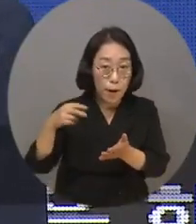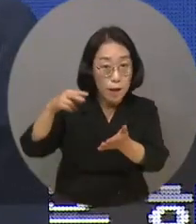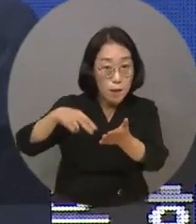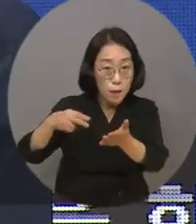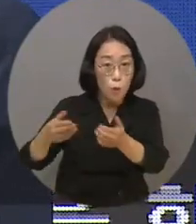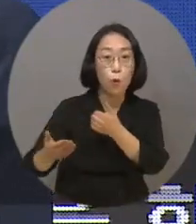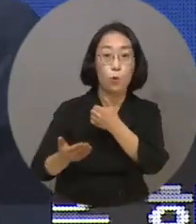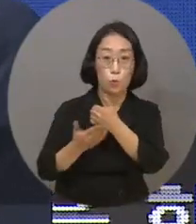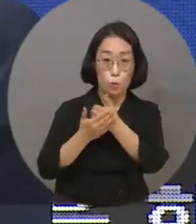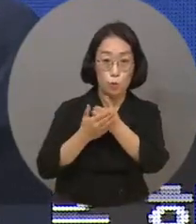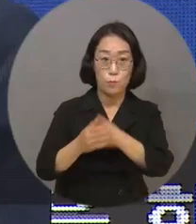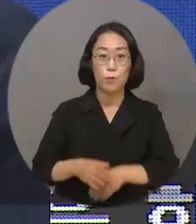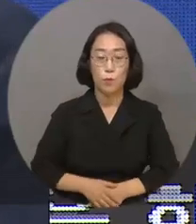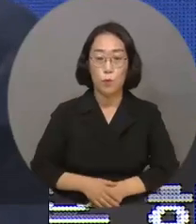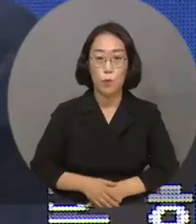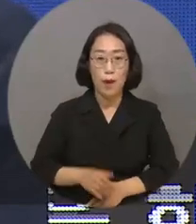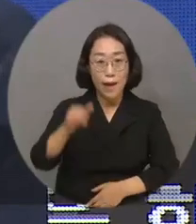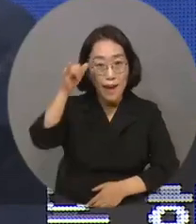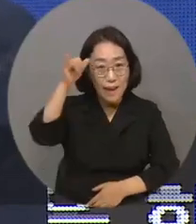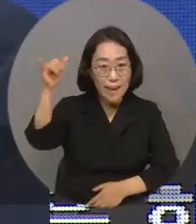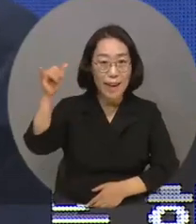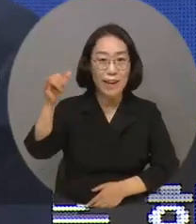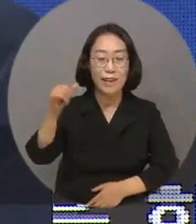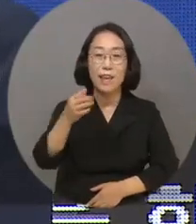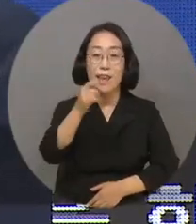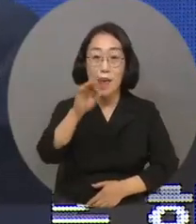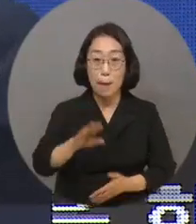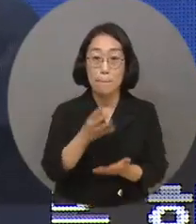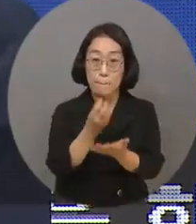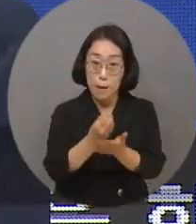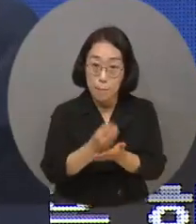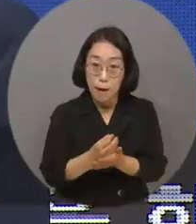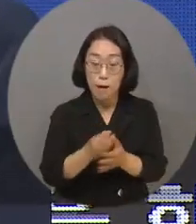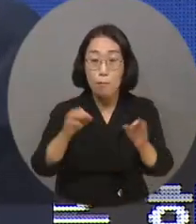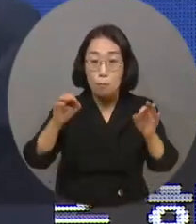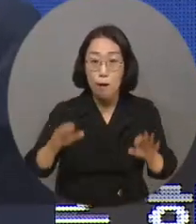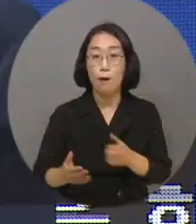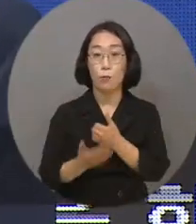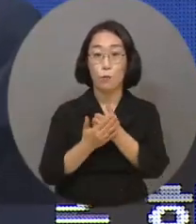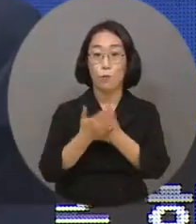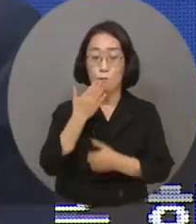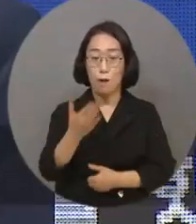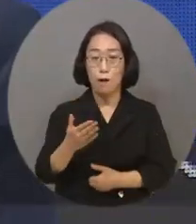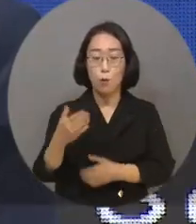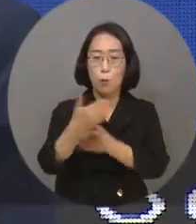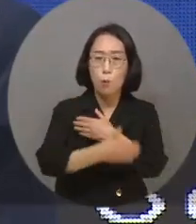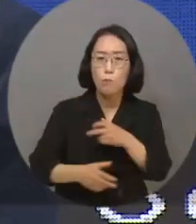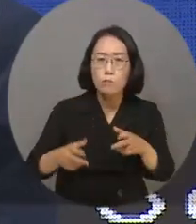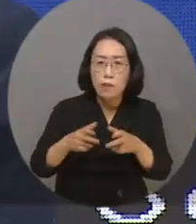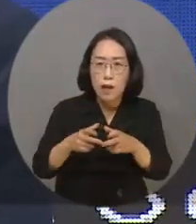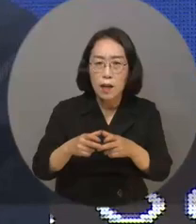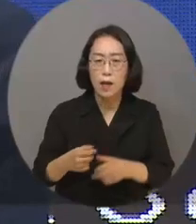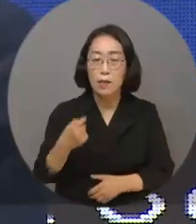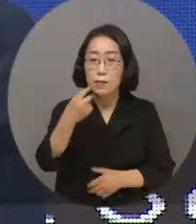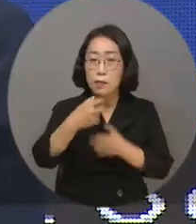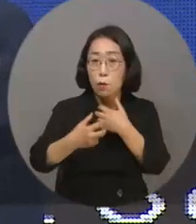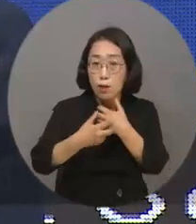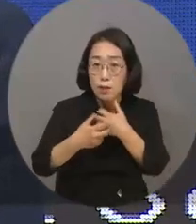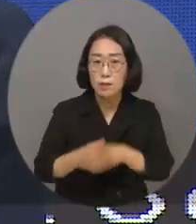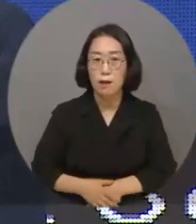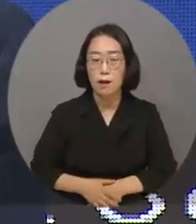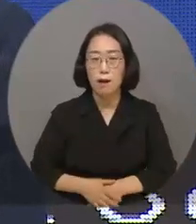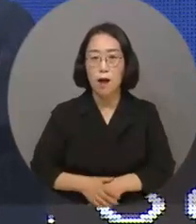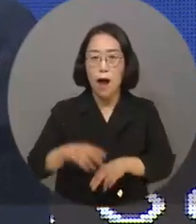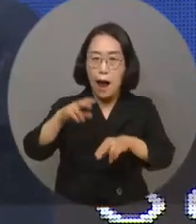전환해주는 AI 문서 인식 앱으로 업무를 빨리 처리할 수 있게 됐고, 지체장애 치과에서는 좌석의